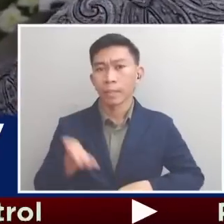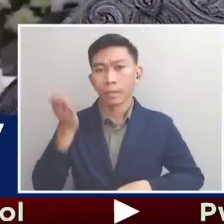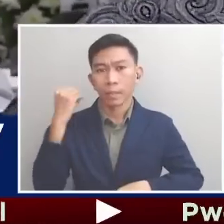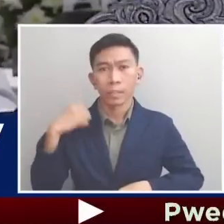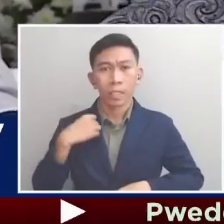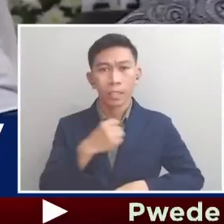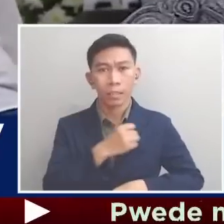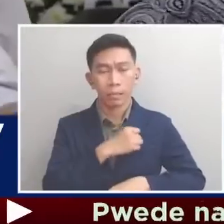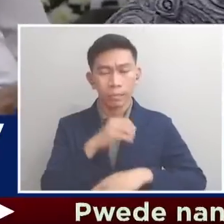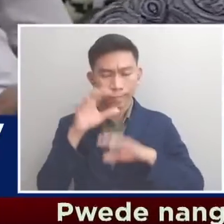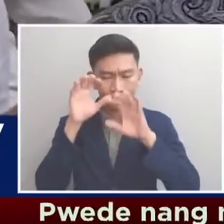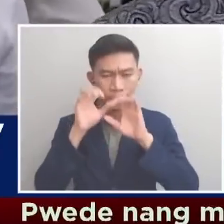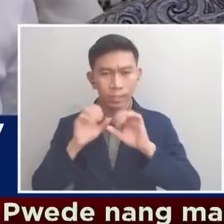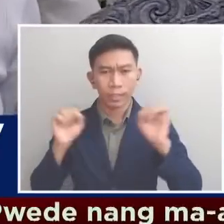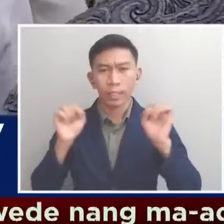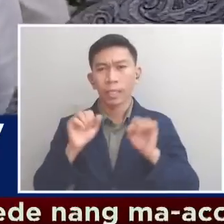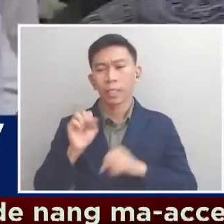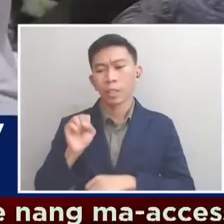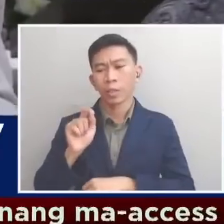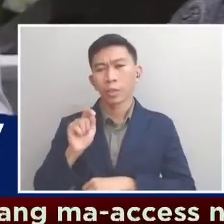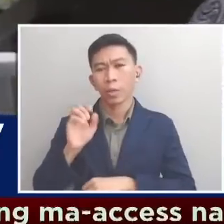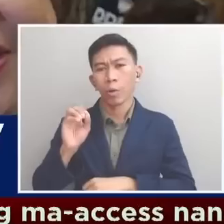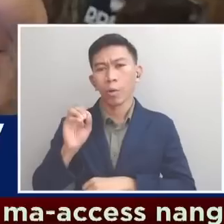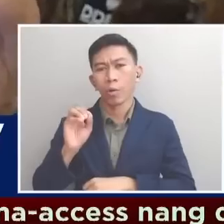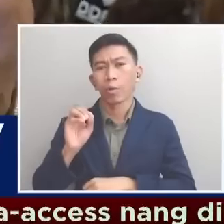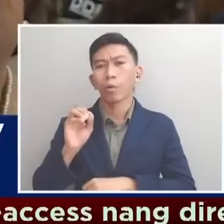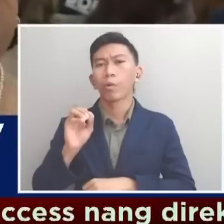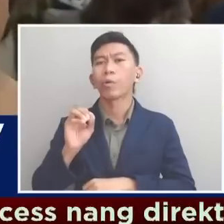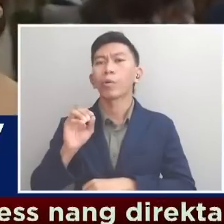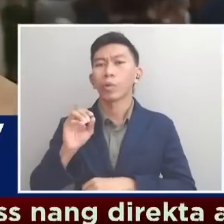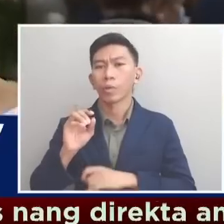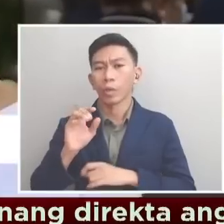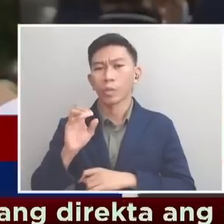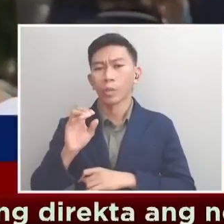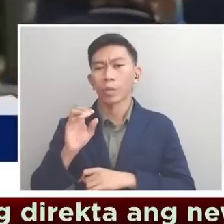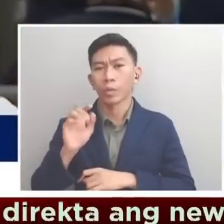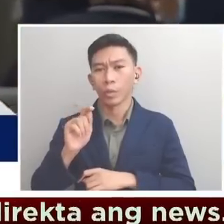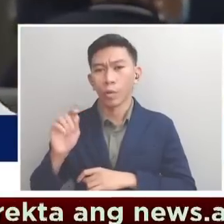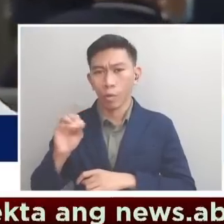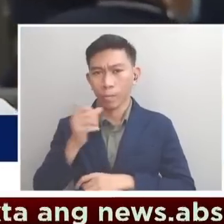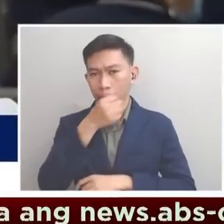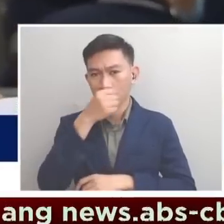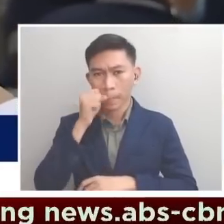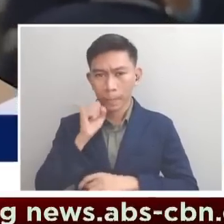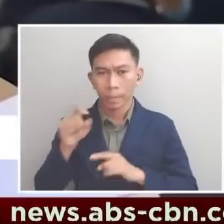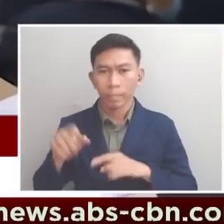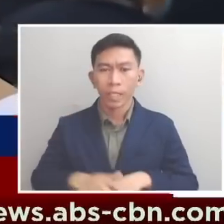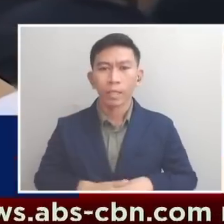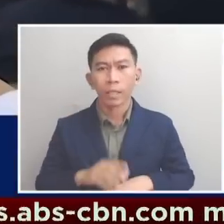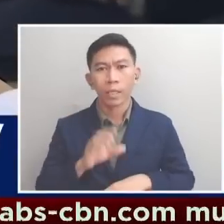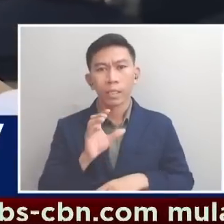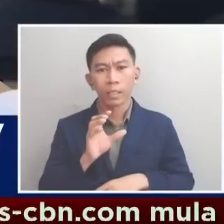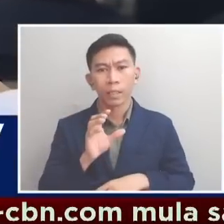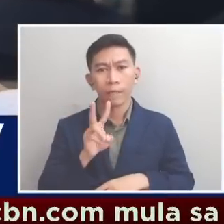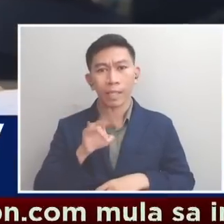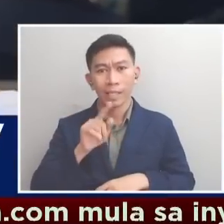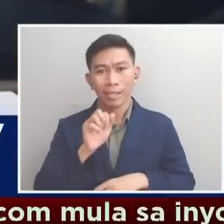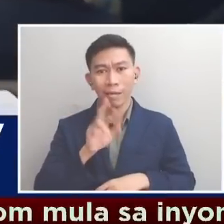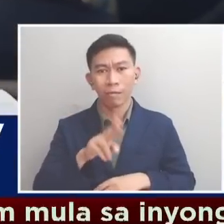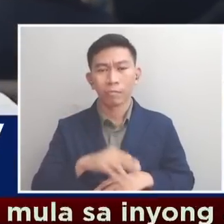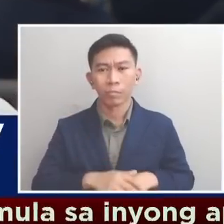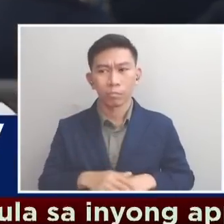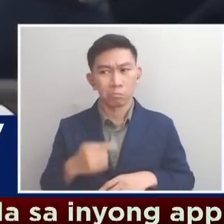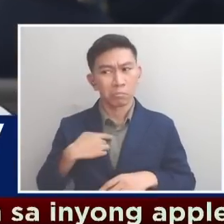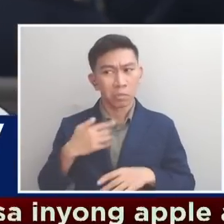Soto III at Senador Cynthia Villar. Hindi ko na siya inabot, si Manny ang kasama niya. Oh, I'm here in behalf of